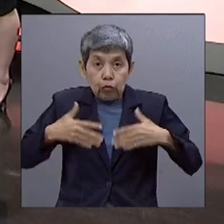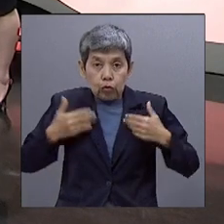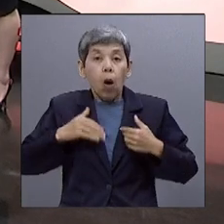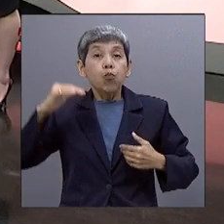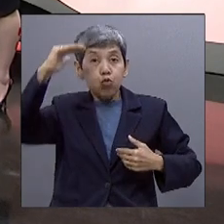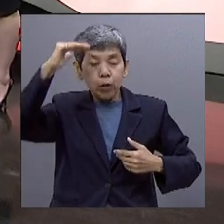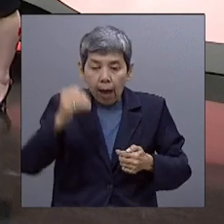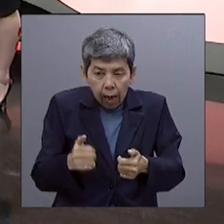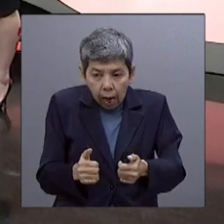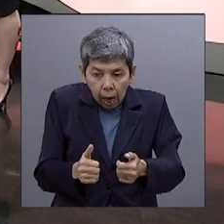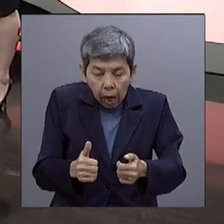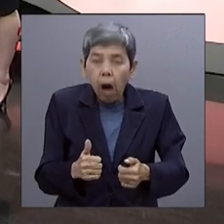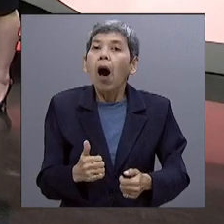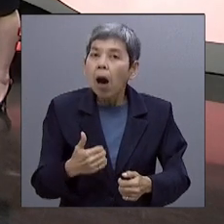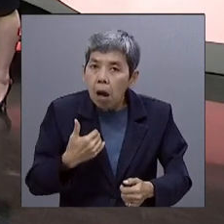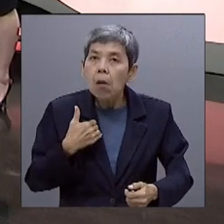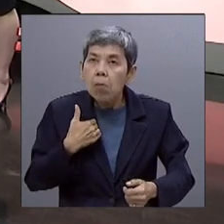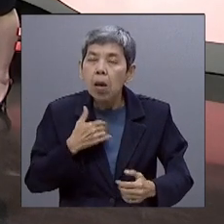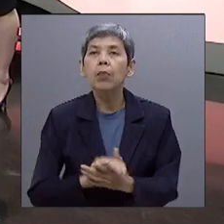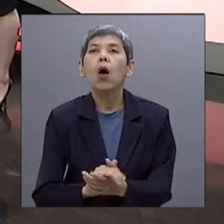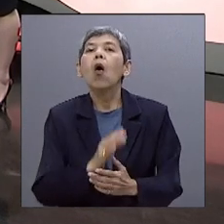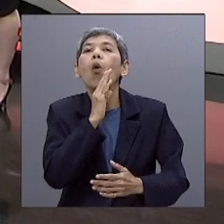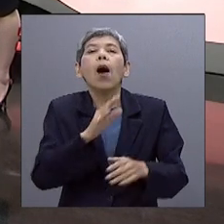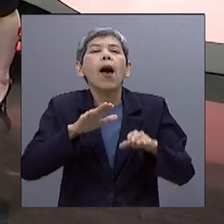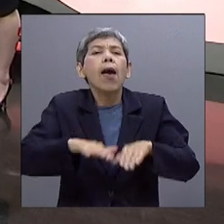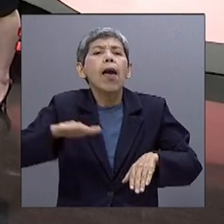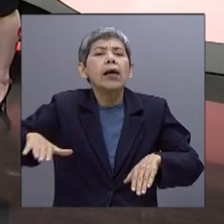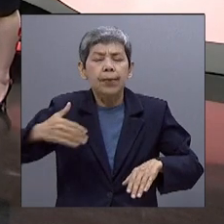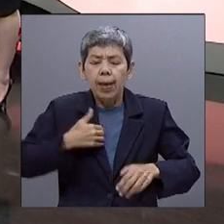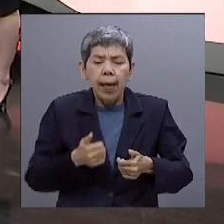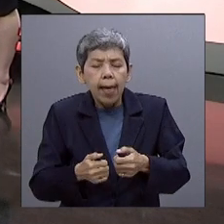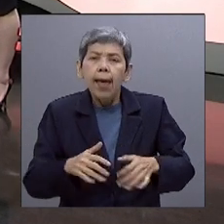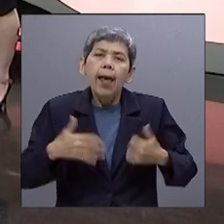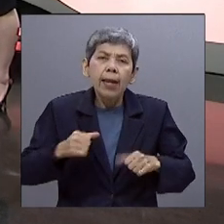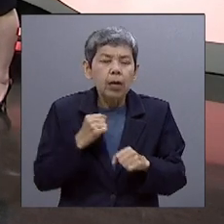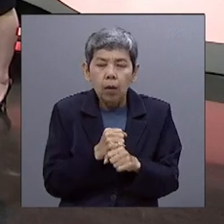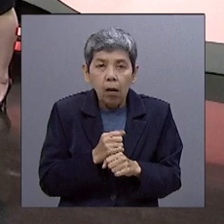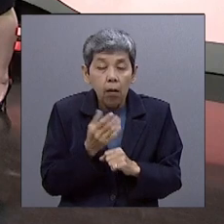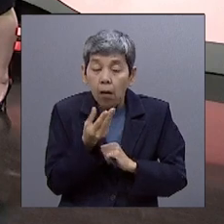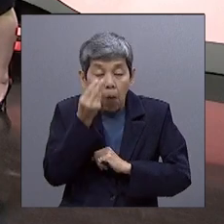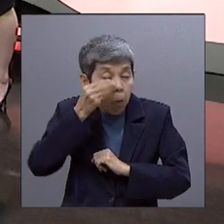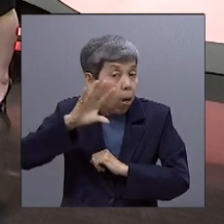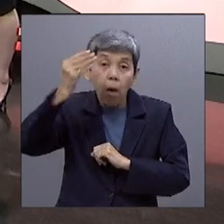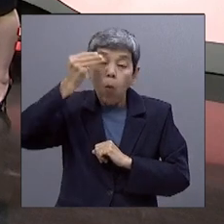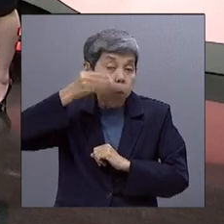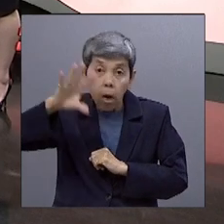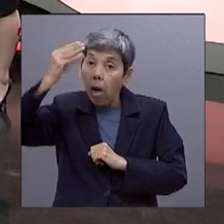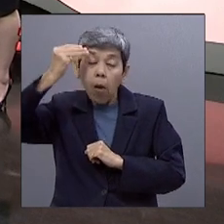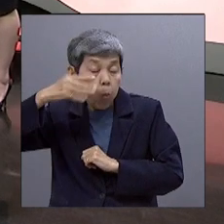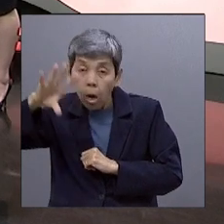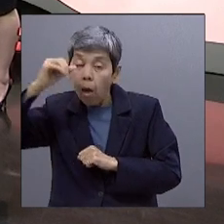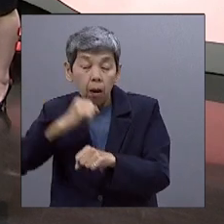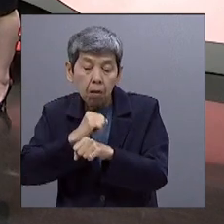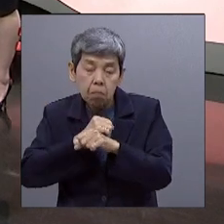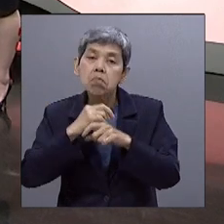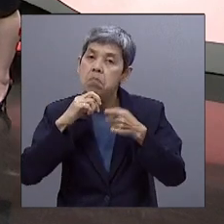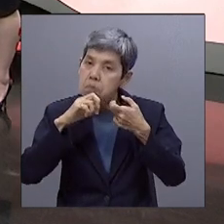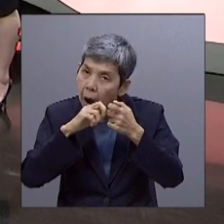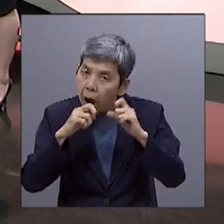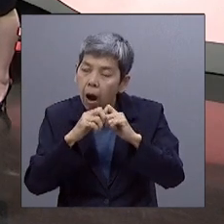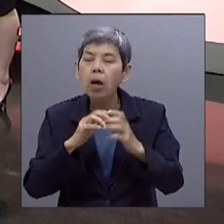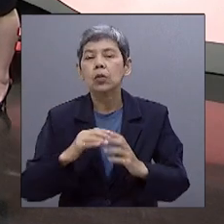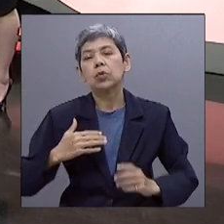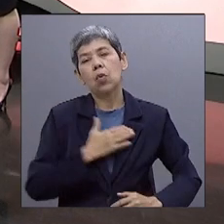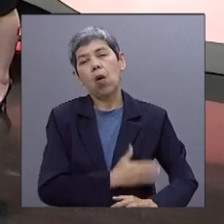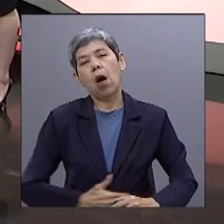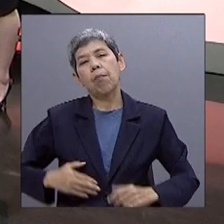ผู้ใหญ่บางคนยังคุมตัวเองไม่ค่อยอยู่แต่ถ้าเป็นเด็กๆเนี่ยบางคนเล่นแบบไม่หลับไม่นอนไม่วางมือถือเลยส่งผลกระทบทั้ง